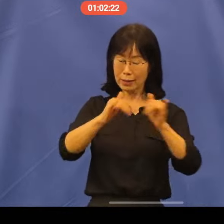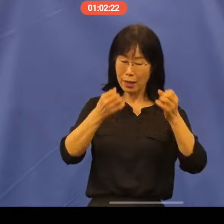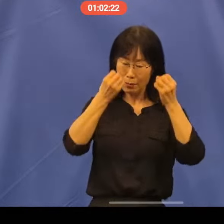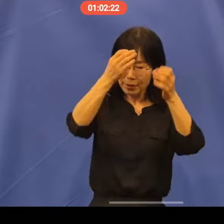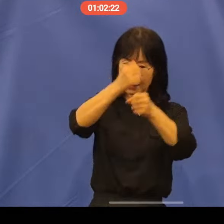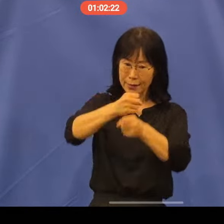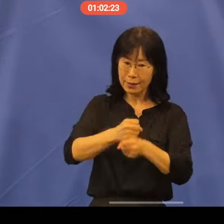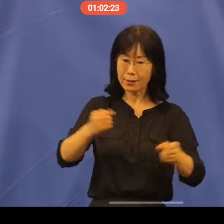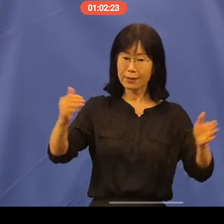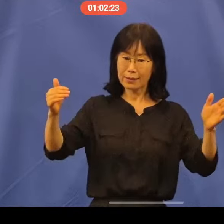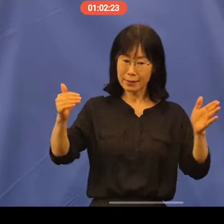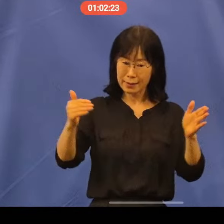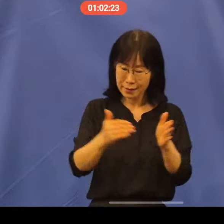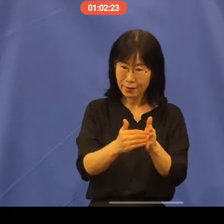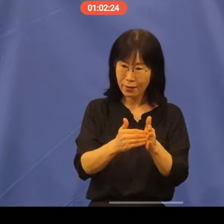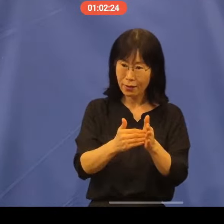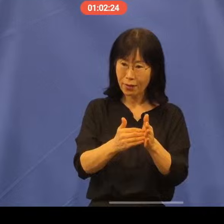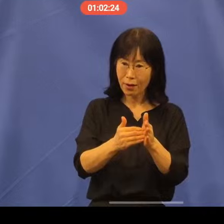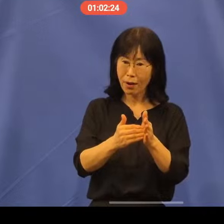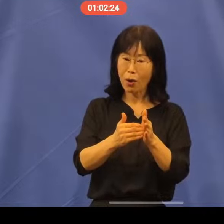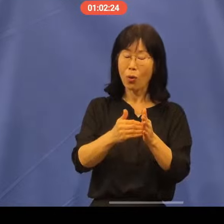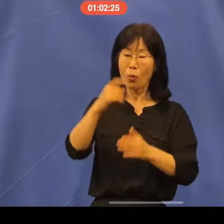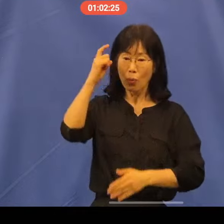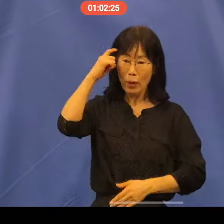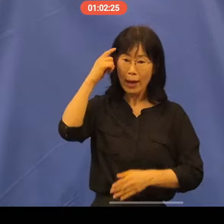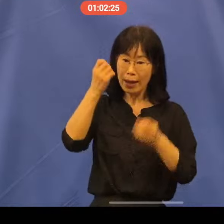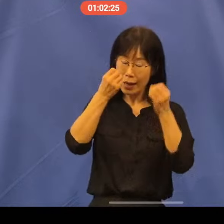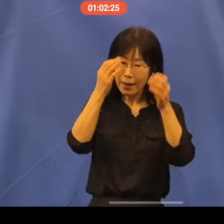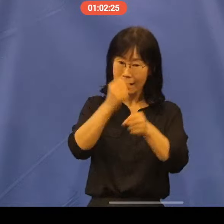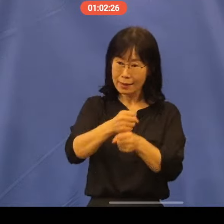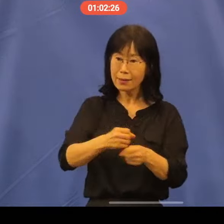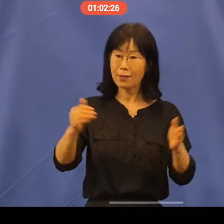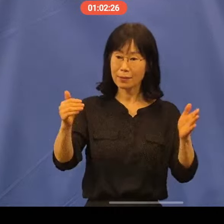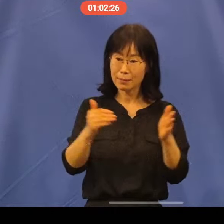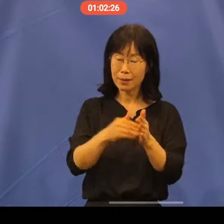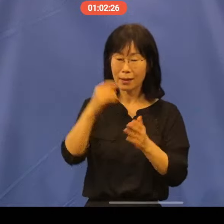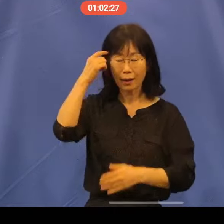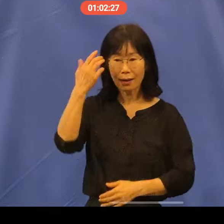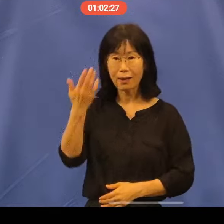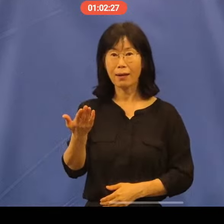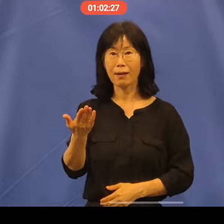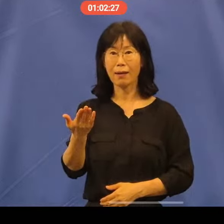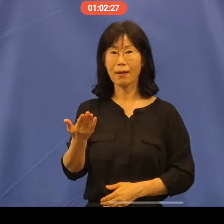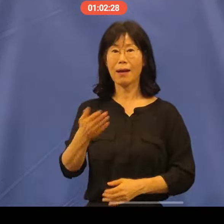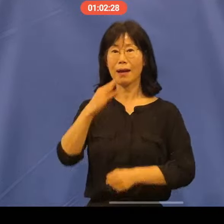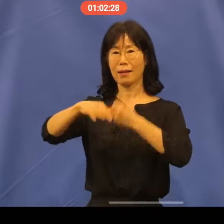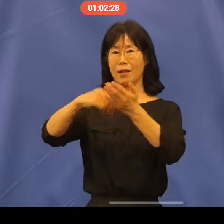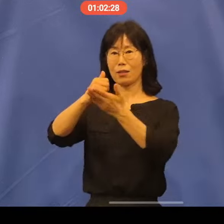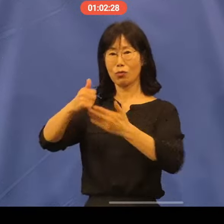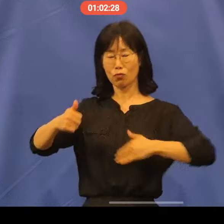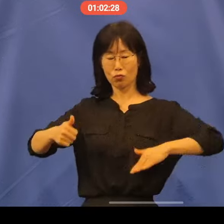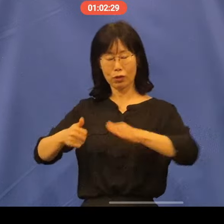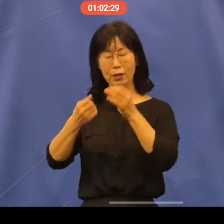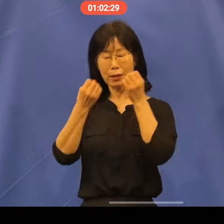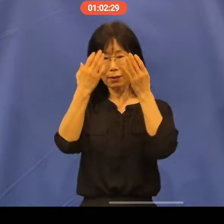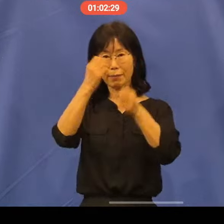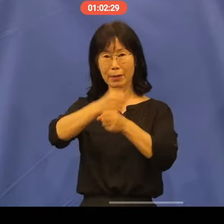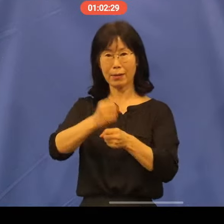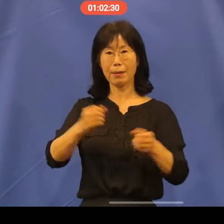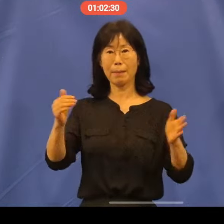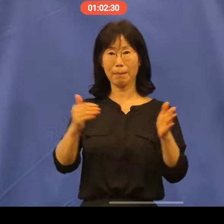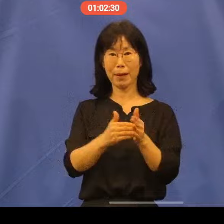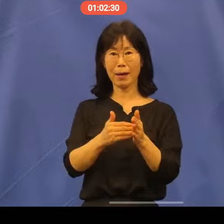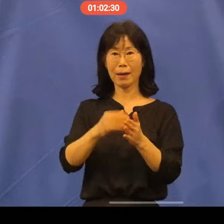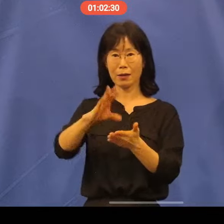그 창조의 원형으로 돌아갈 때 무슨 일이 나요? 에베소서 2장 10절, 우리는 그가 만드신 바라 그리스도 예수